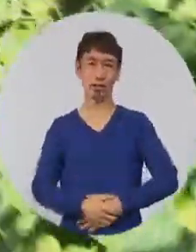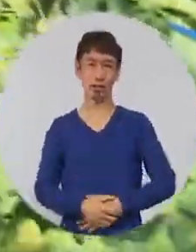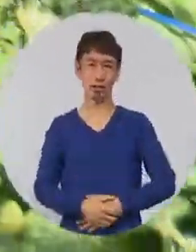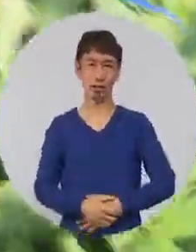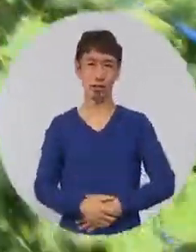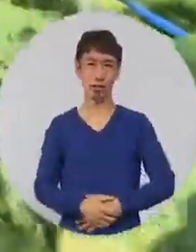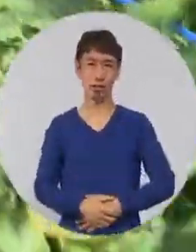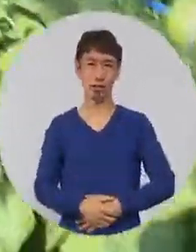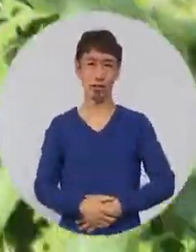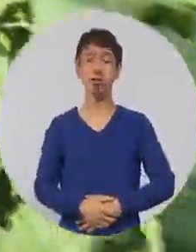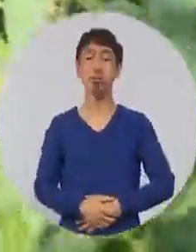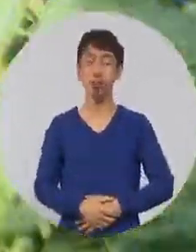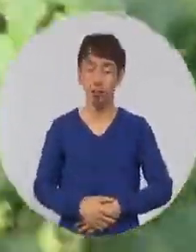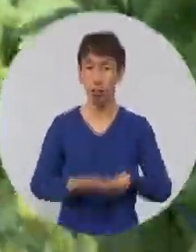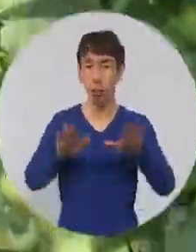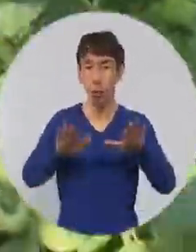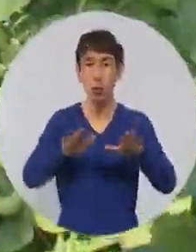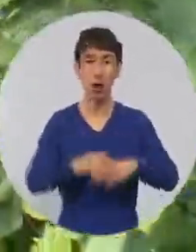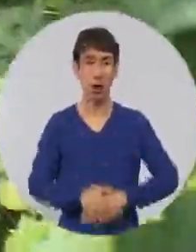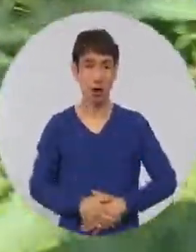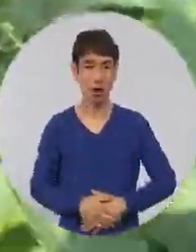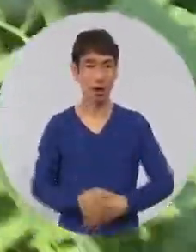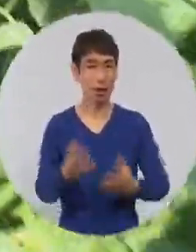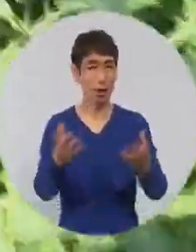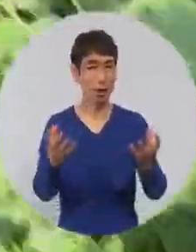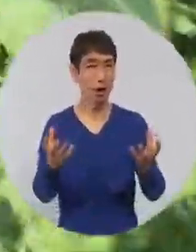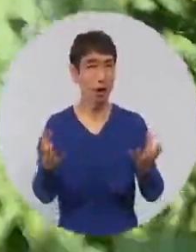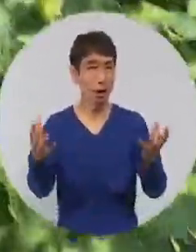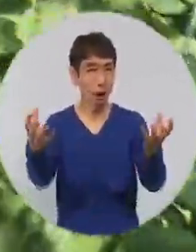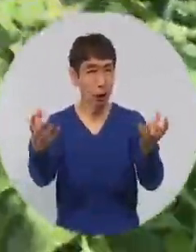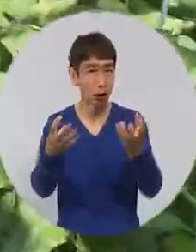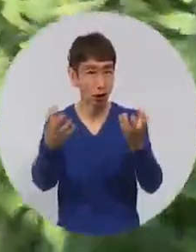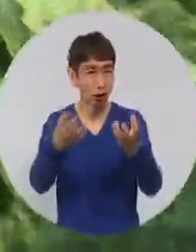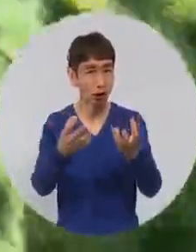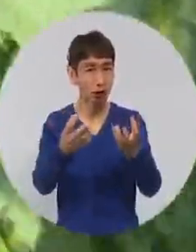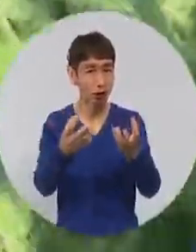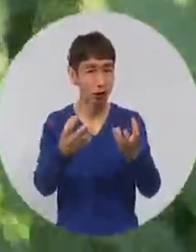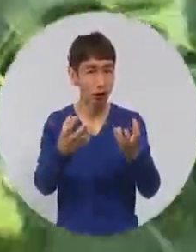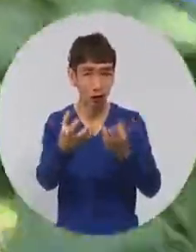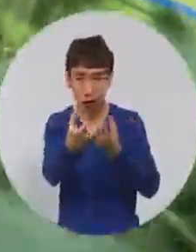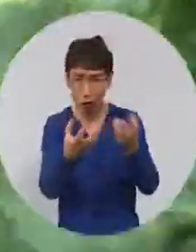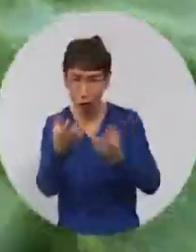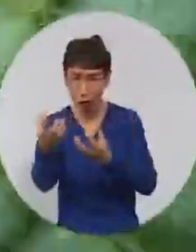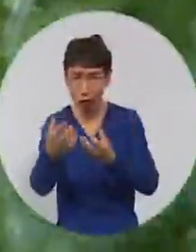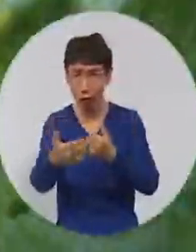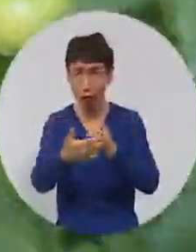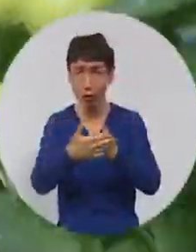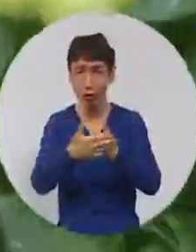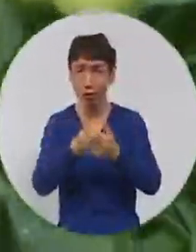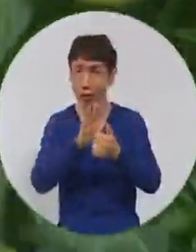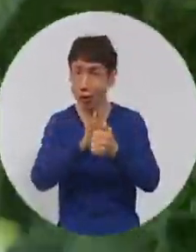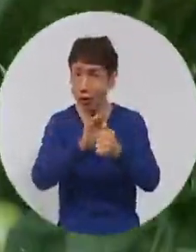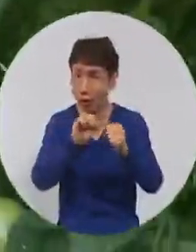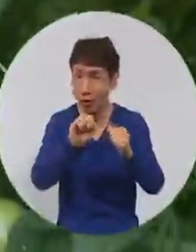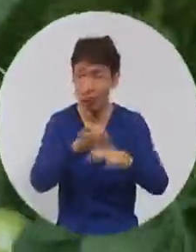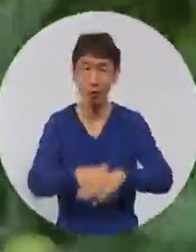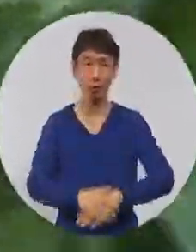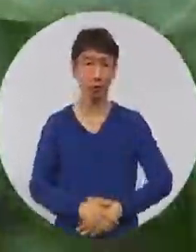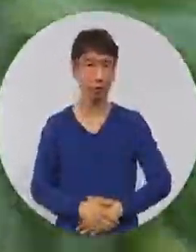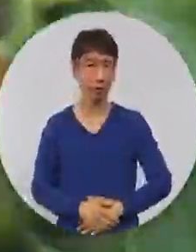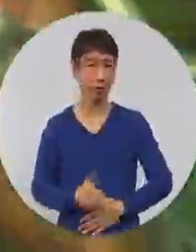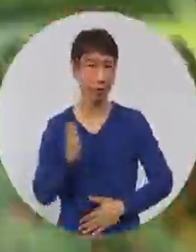へ 行こう。ということで、今回も収穫のお手伝いをさせていただきました。 例えばこいつをもぐとき